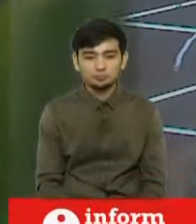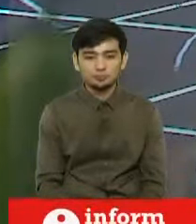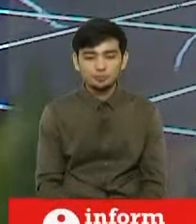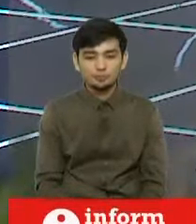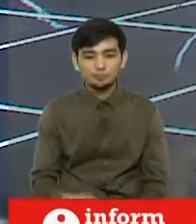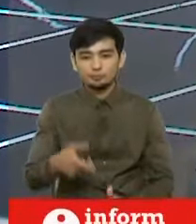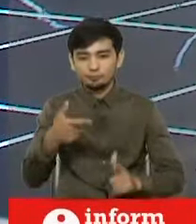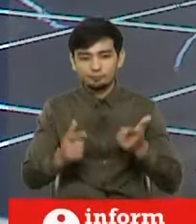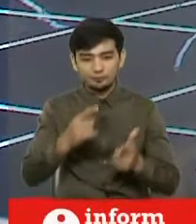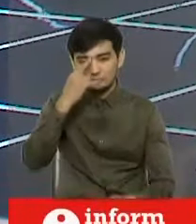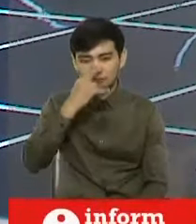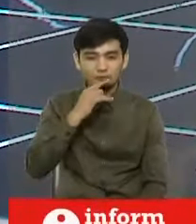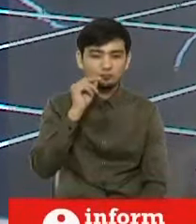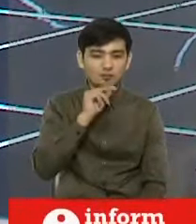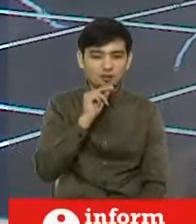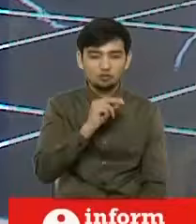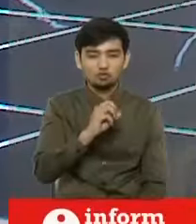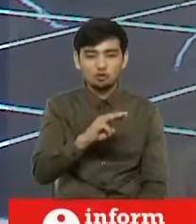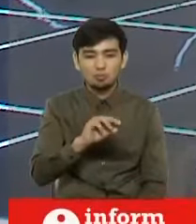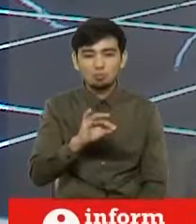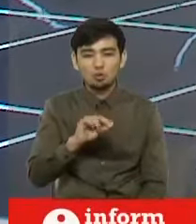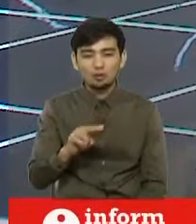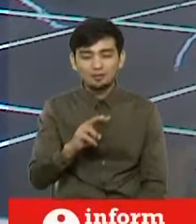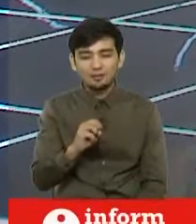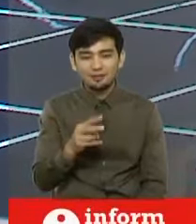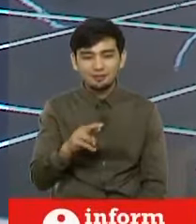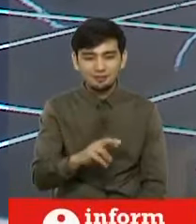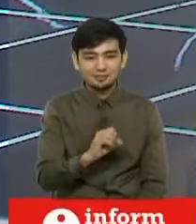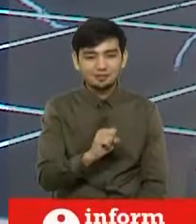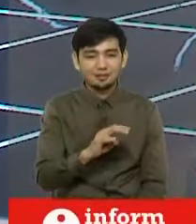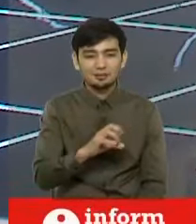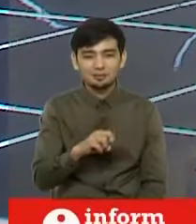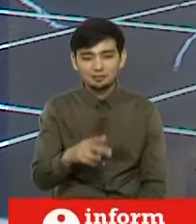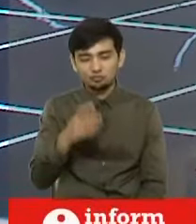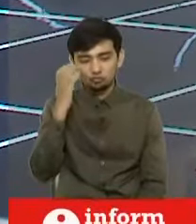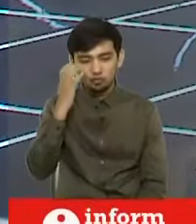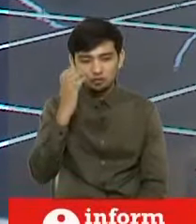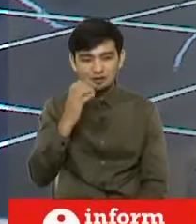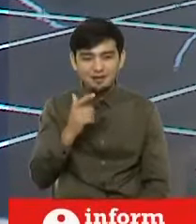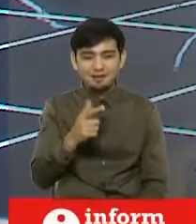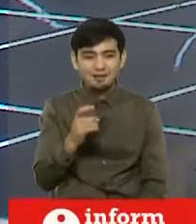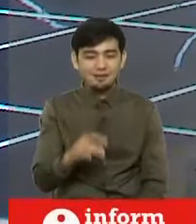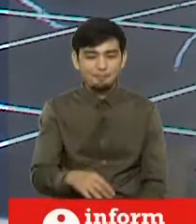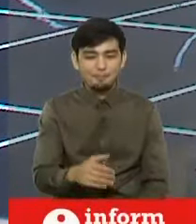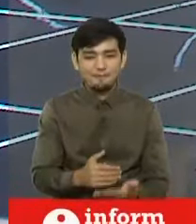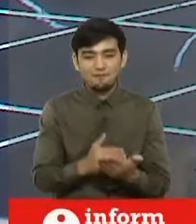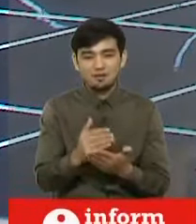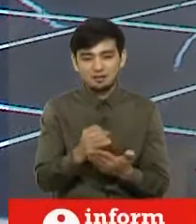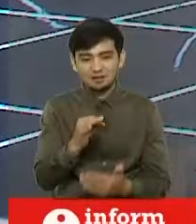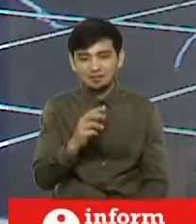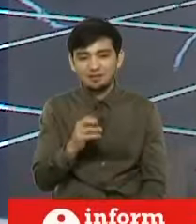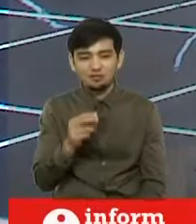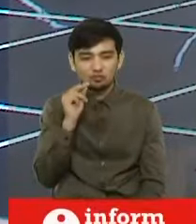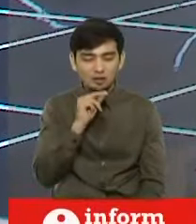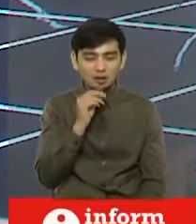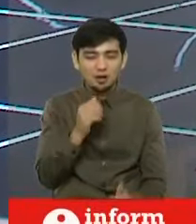настоящий натуральный казахский чай Чемпион Кения сасет - это чёрный высококачественный гранулированный кенийский чай который наполнит каждый дом